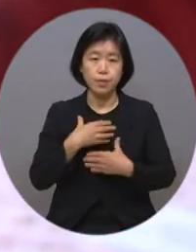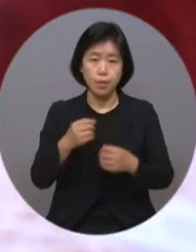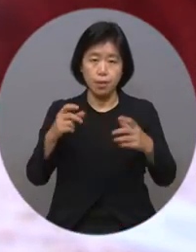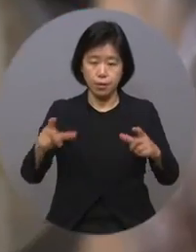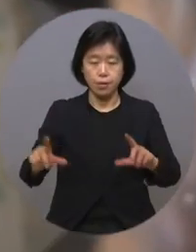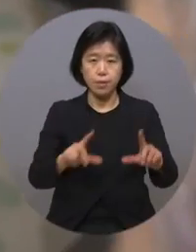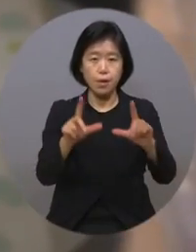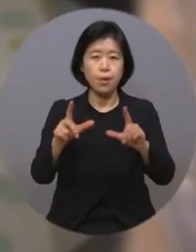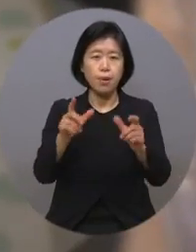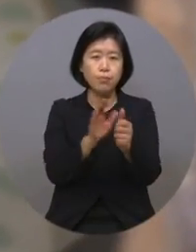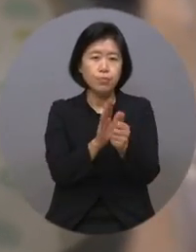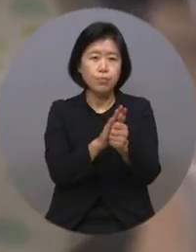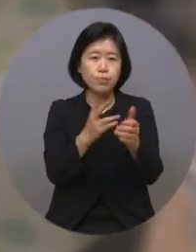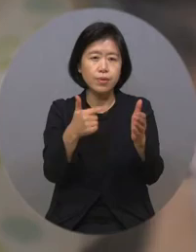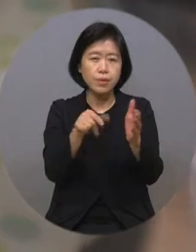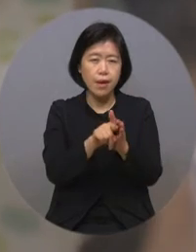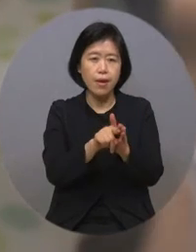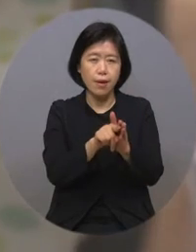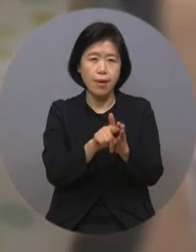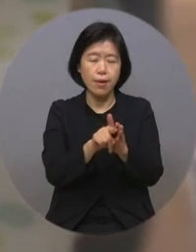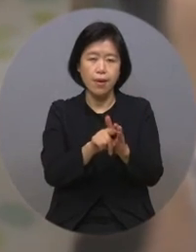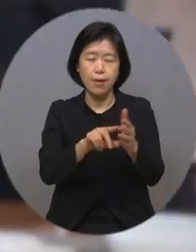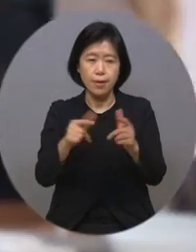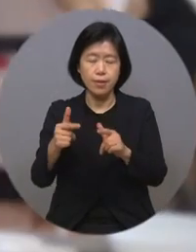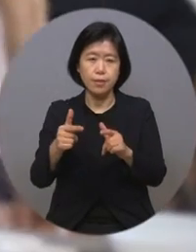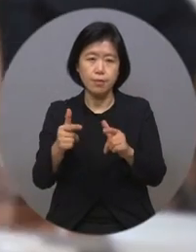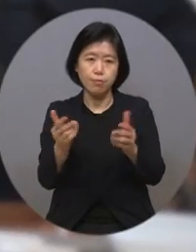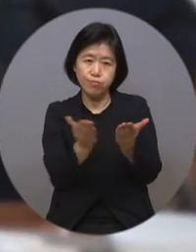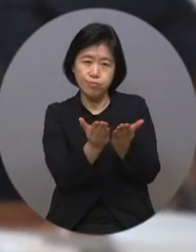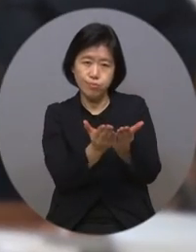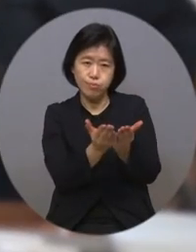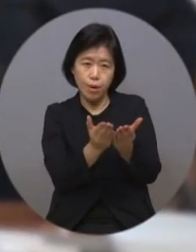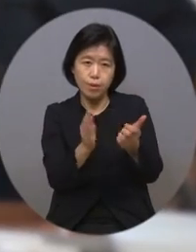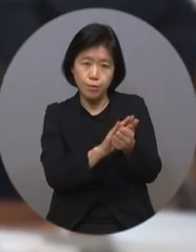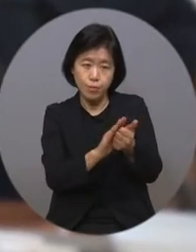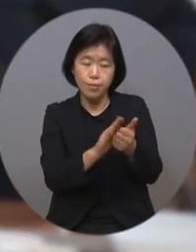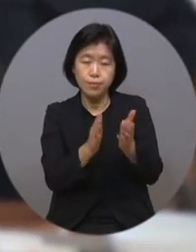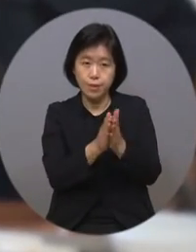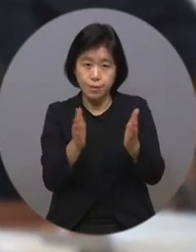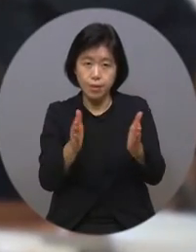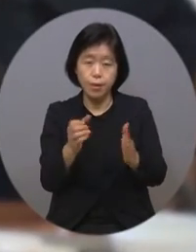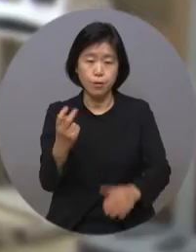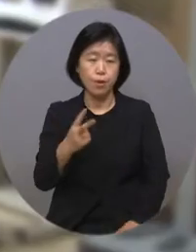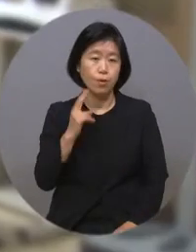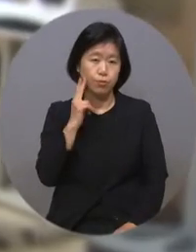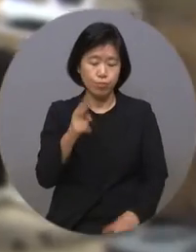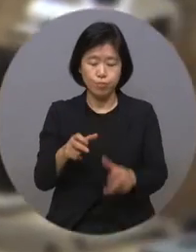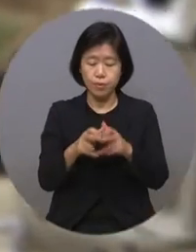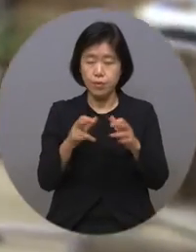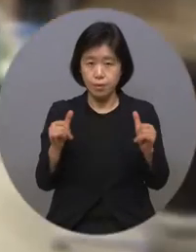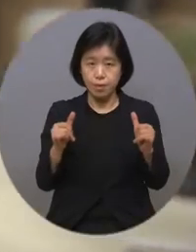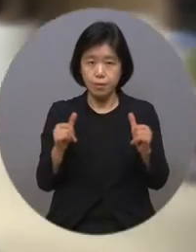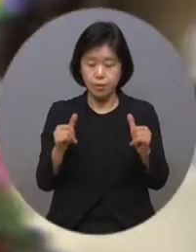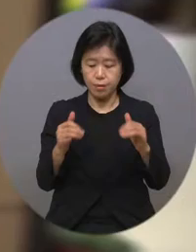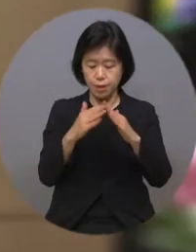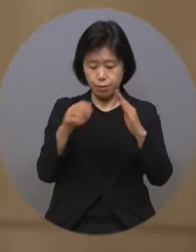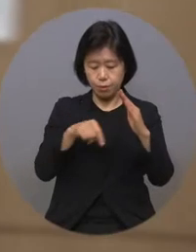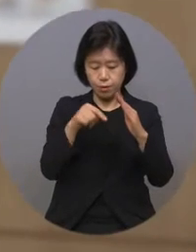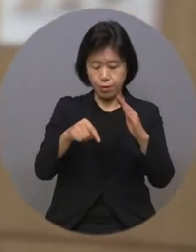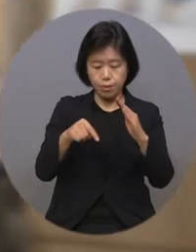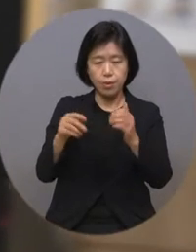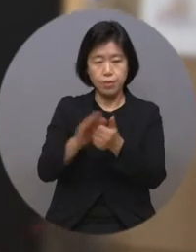지원을 위해 통합재가급여 본사업을 도입하고 중증 수급자가 가정에서 원활하게 서비스를 이용할 수